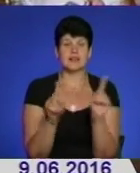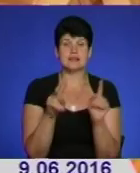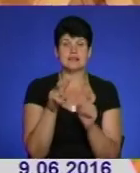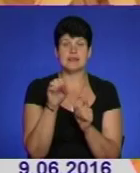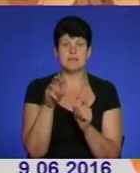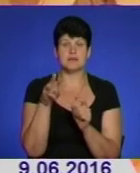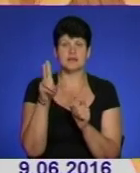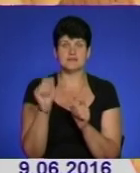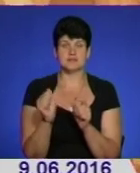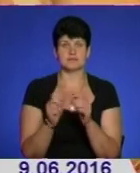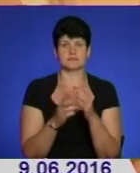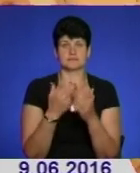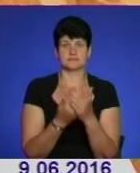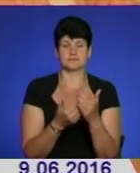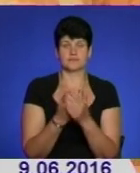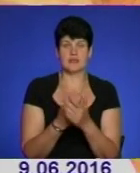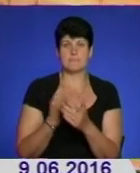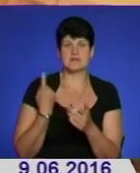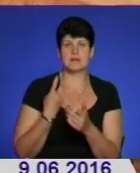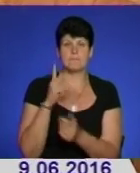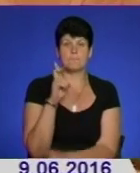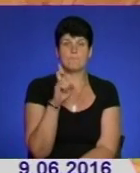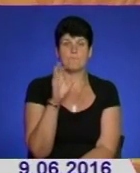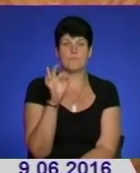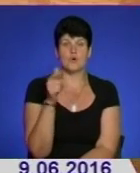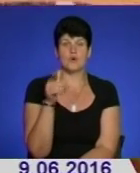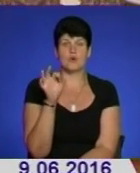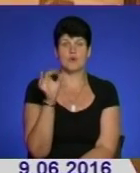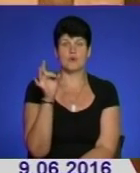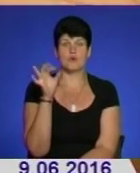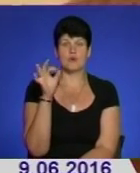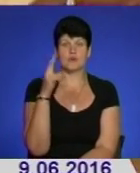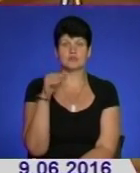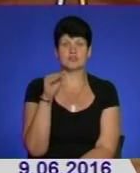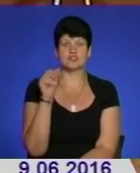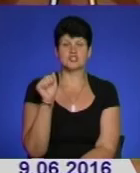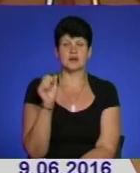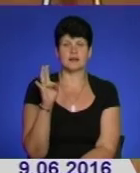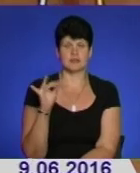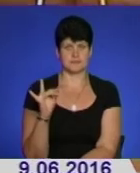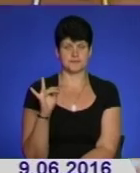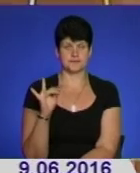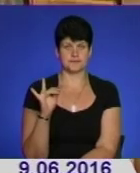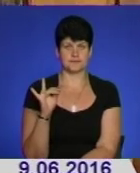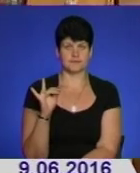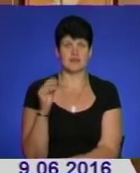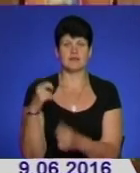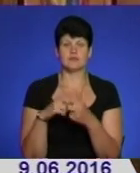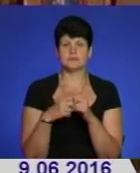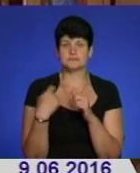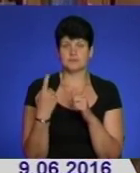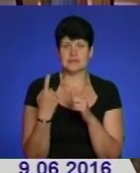лемківським архітектурним стилем – майстрами з Бугуручан, що на Івано-Франківщині. Що особливо те, що вона є з природнього